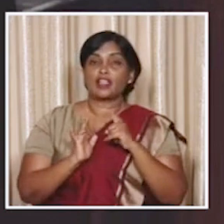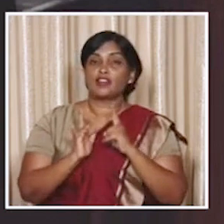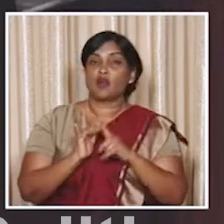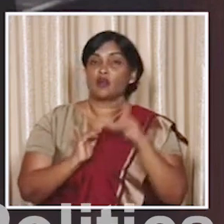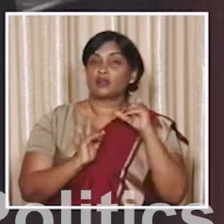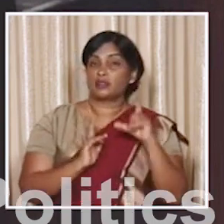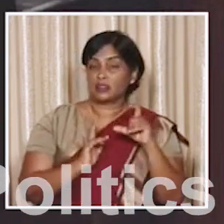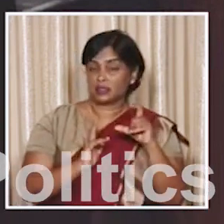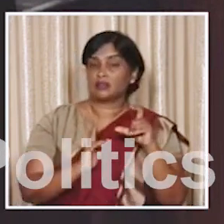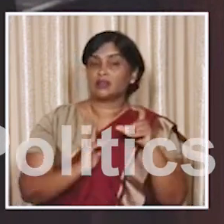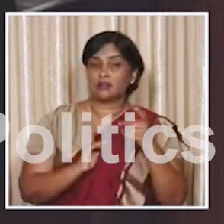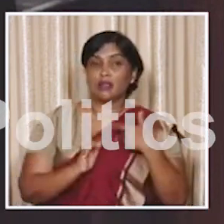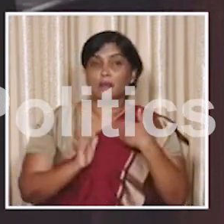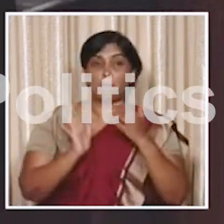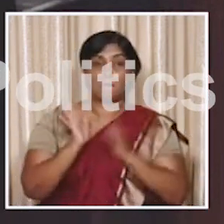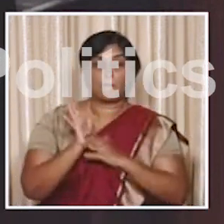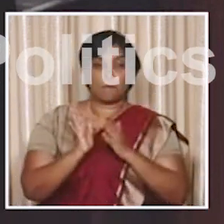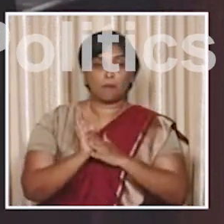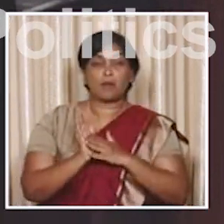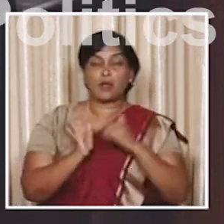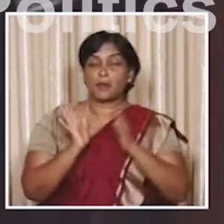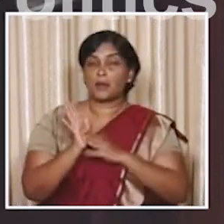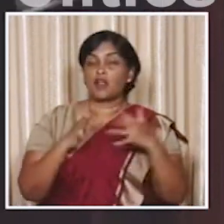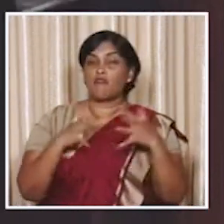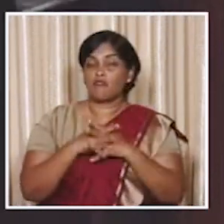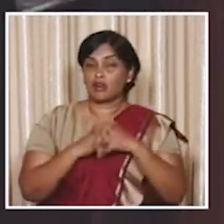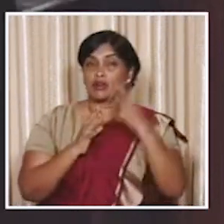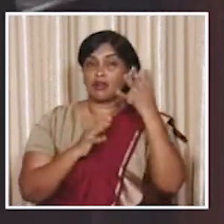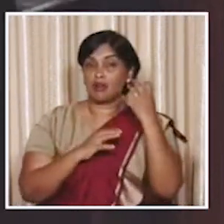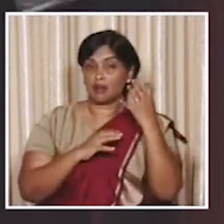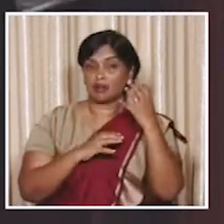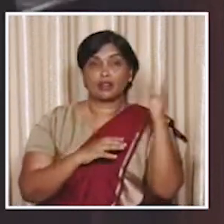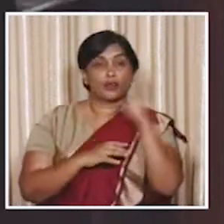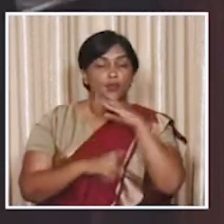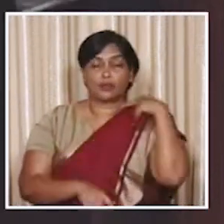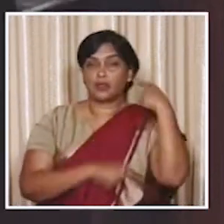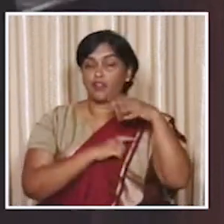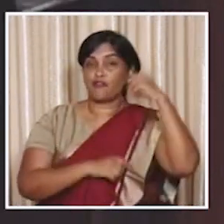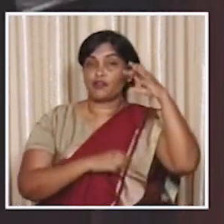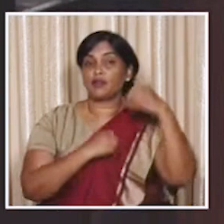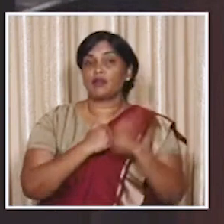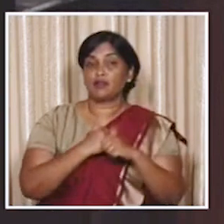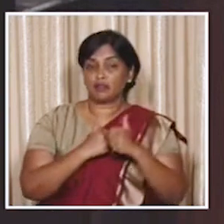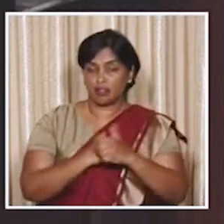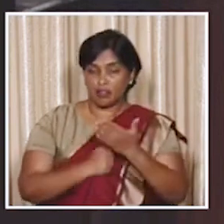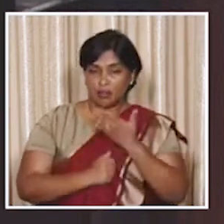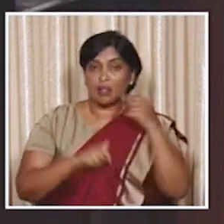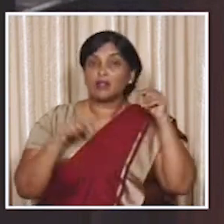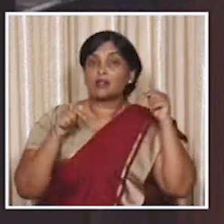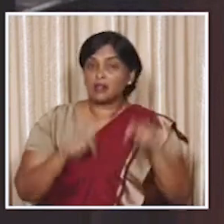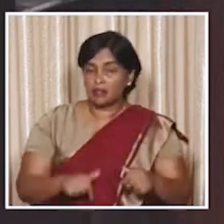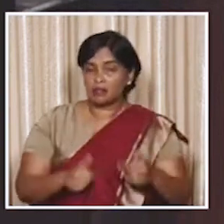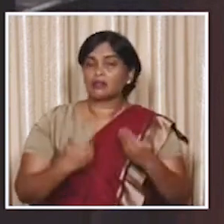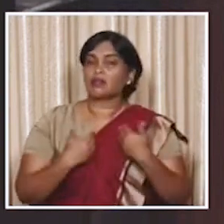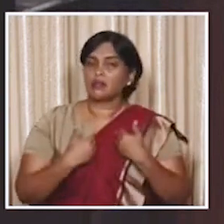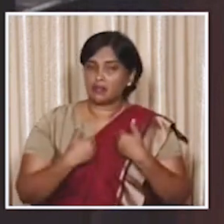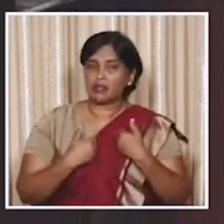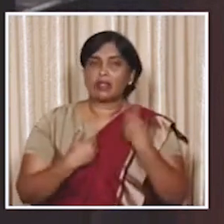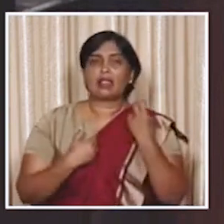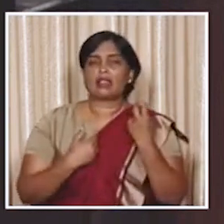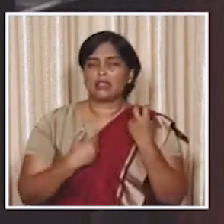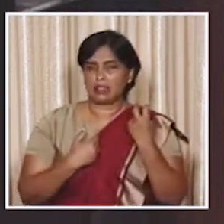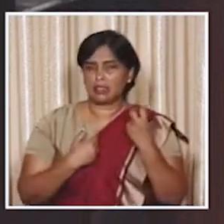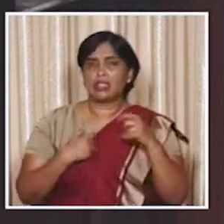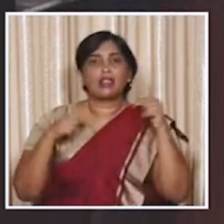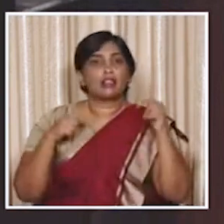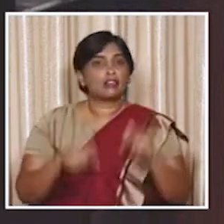කාර්යයන්ට මන්නාරම් ද්‍රෝණියේ මෙගාවෝට් 4000ක සුළං බලයෙන් විදුලිය හදන්න පුළුවන්. දැන්ට අපිට තියෙන්නේ 2000යි.